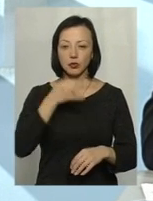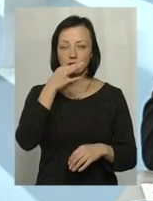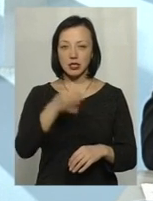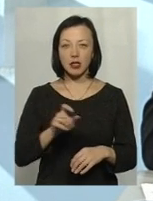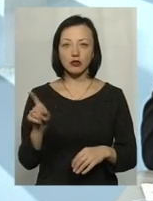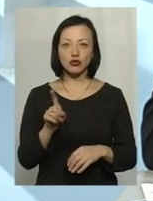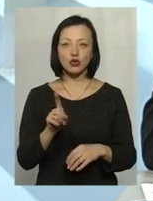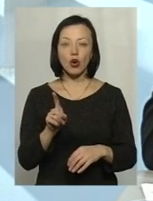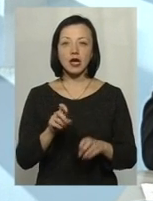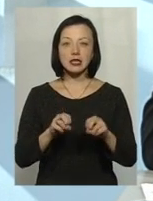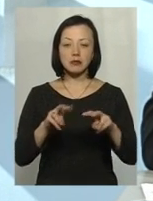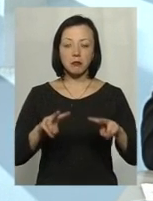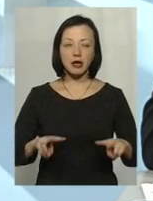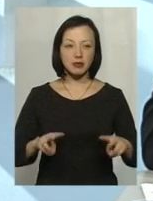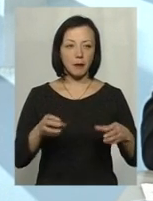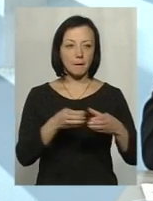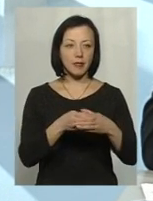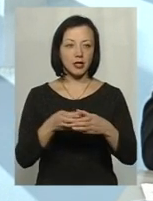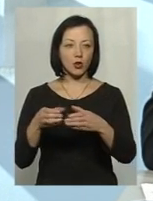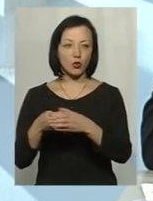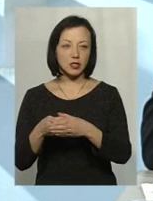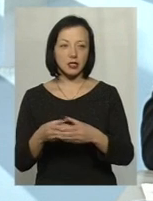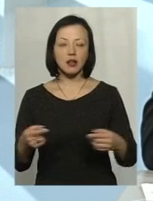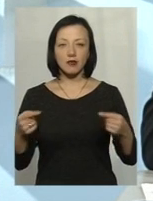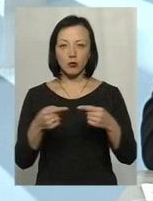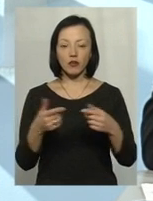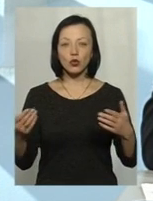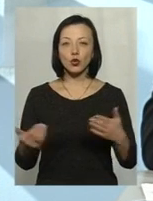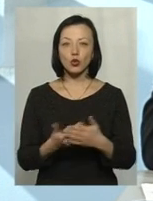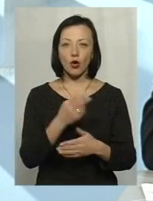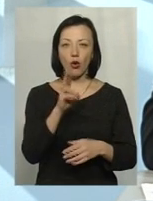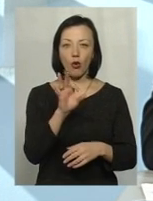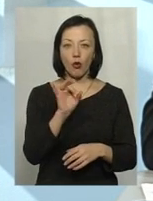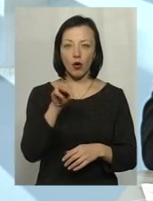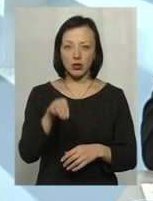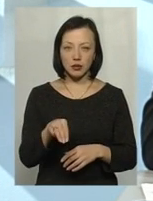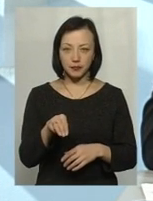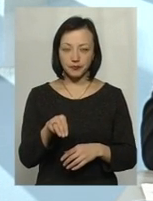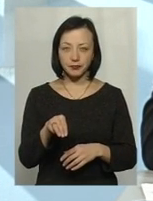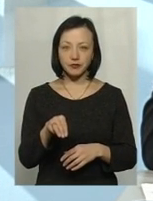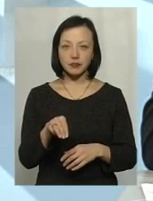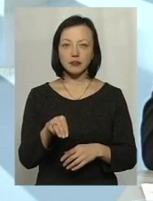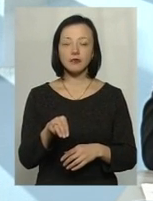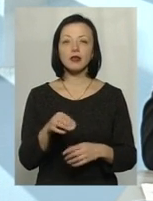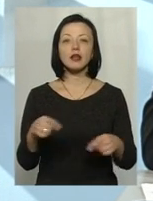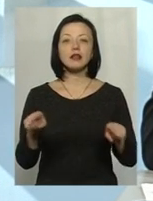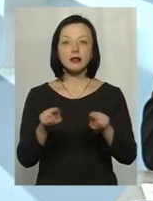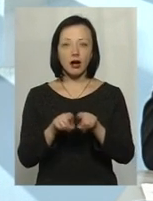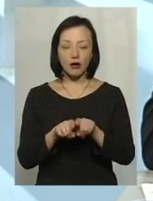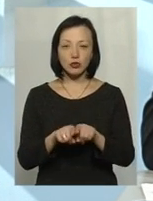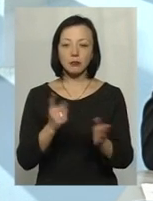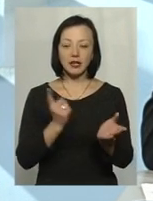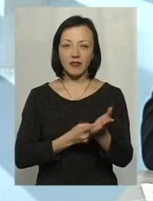що спецпідрозділи, відповідно нові, КОРД, Корпус оперативно-раптової дії, також підтвердили